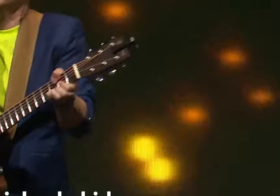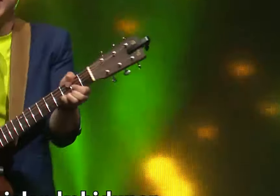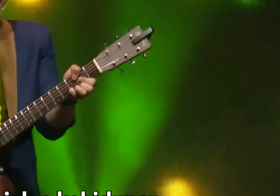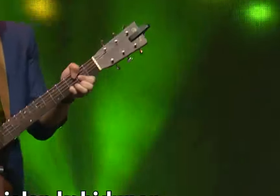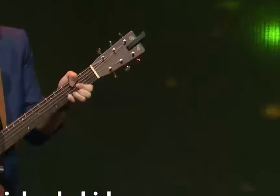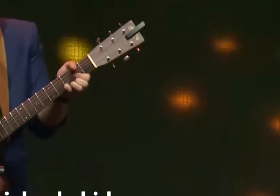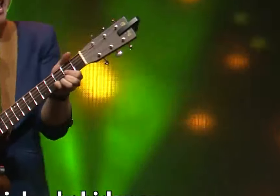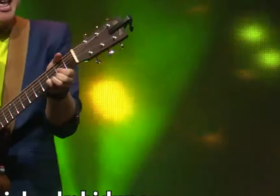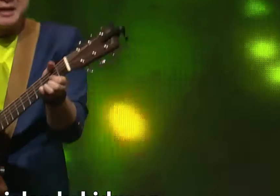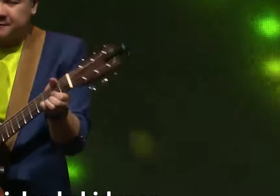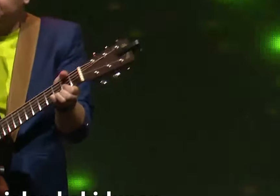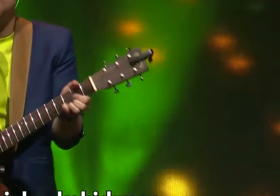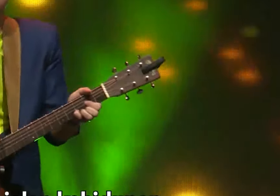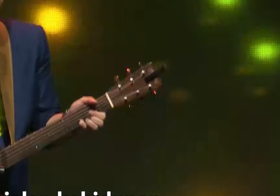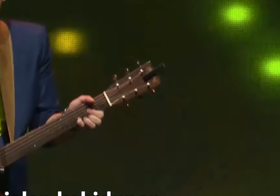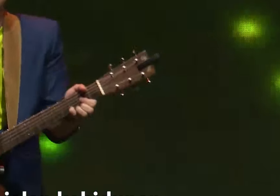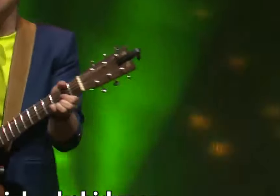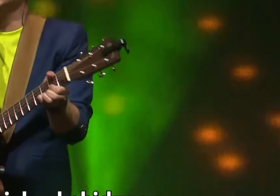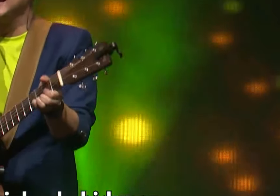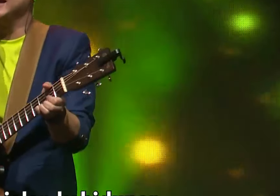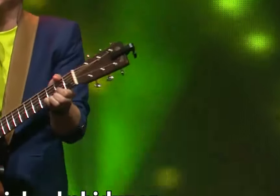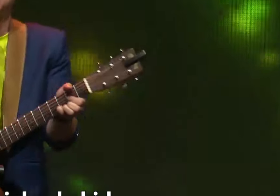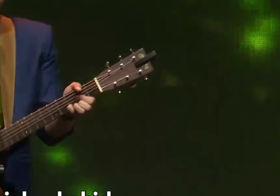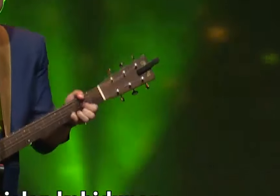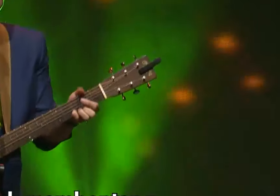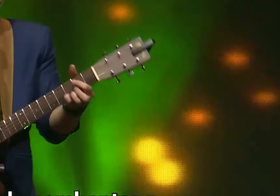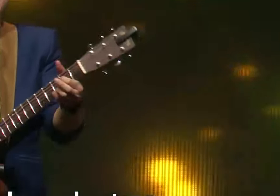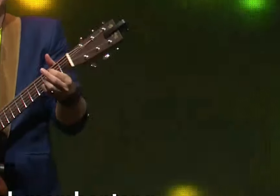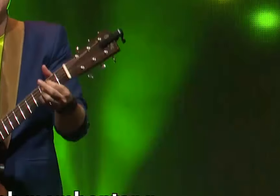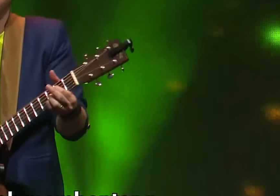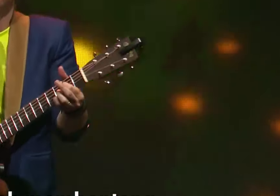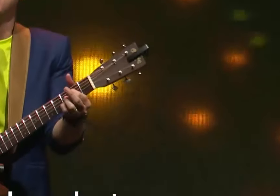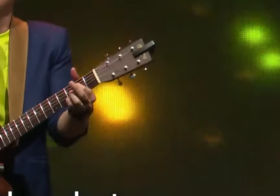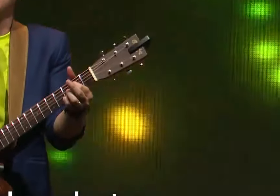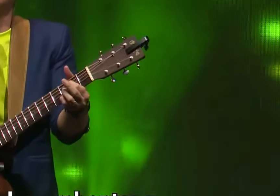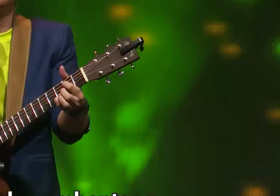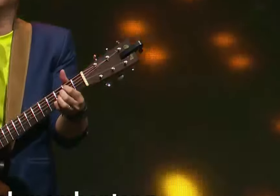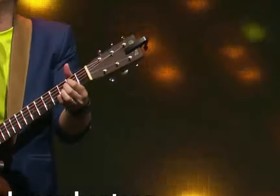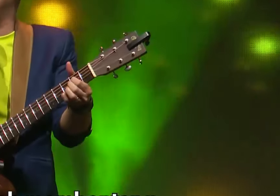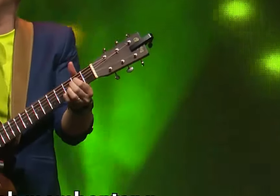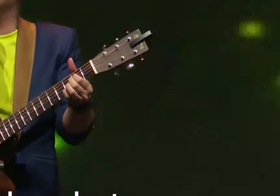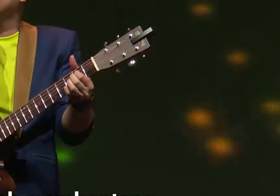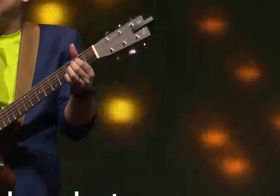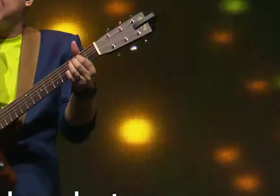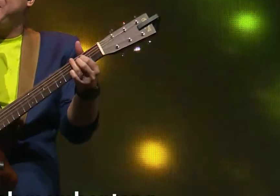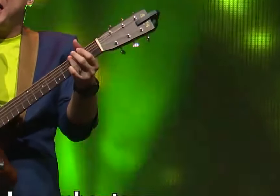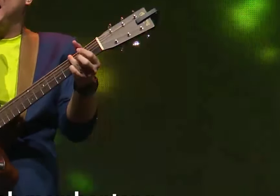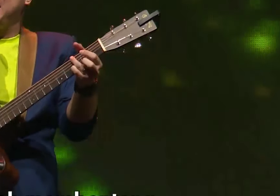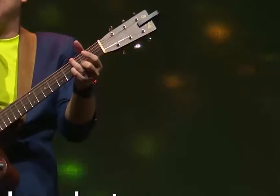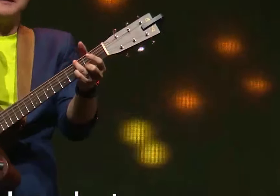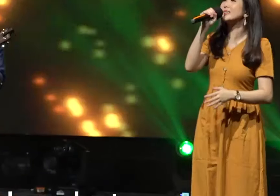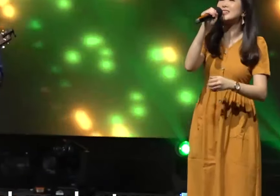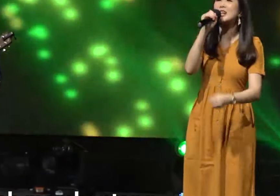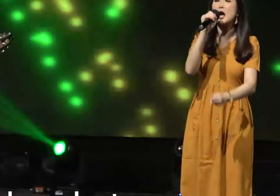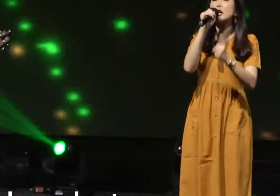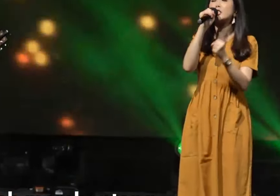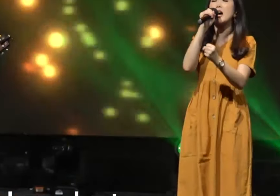kau Tuhan, jalan kehidupan masa